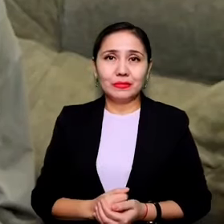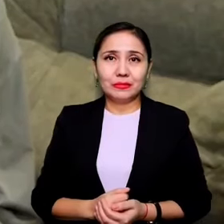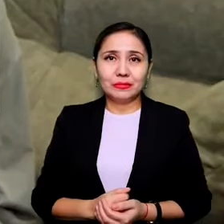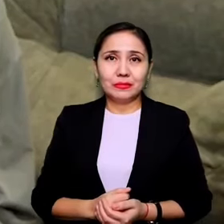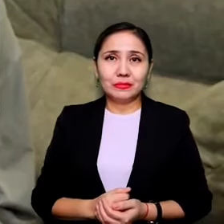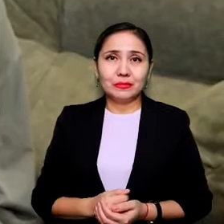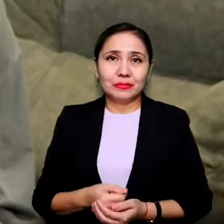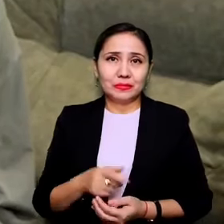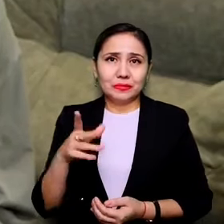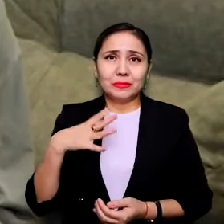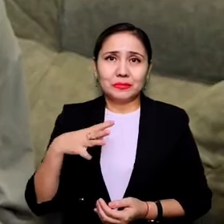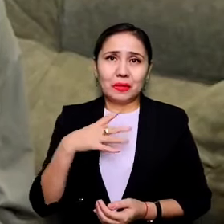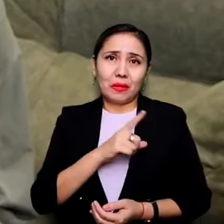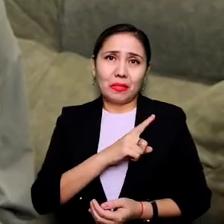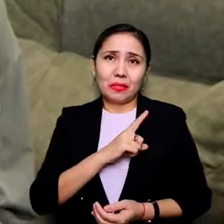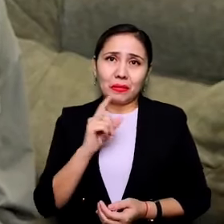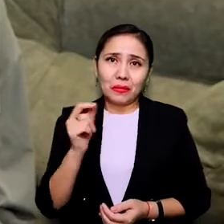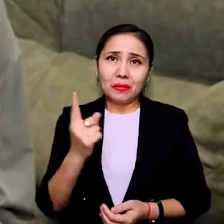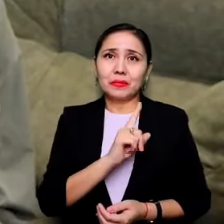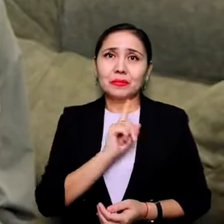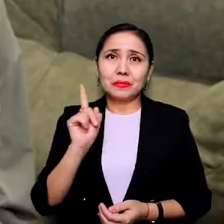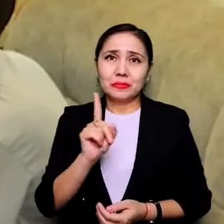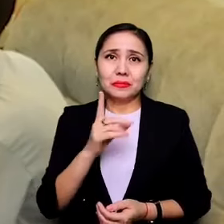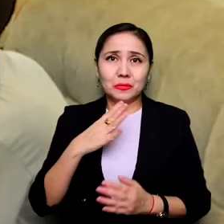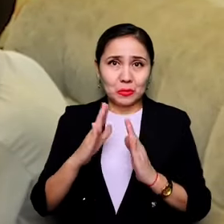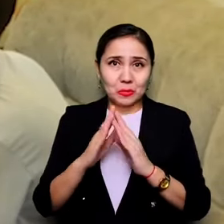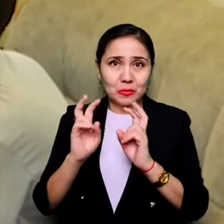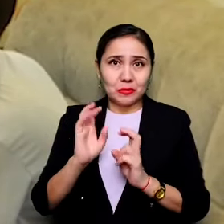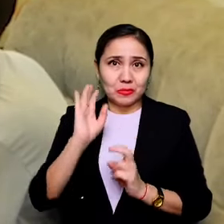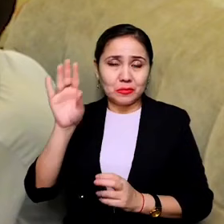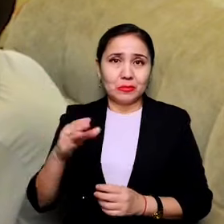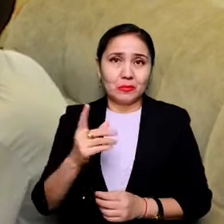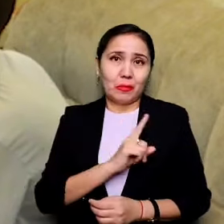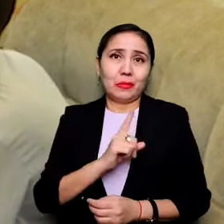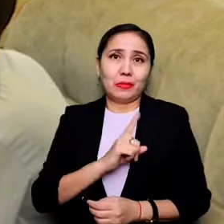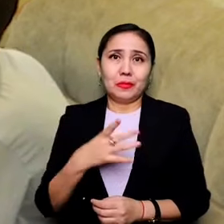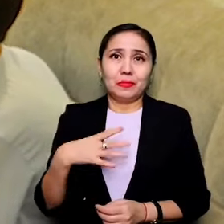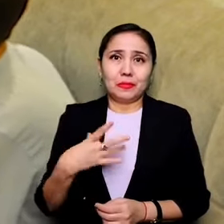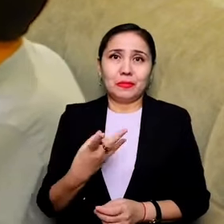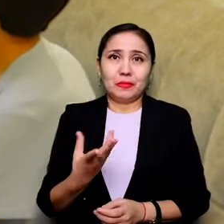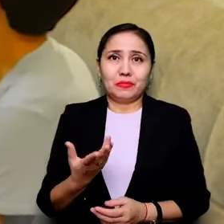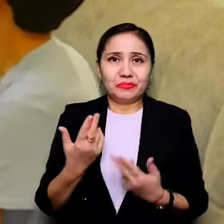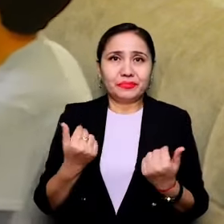kunda nima qiladi bitta o'zi? Uyda o'tirsa bo'lmaydi, ha? Shunday.